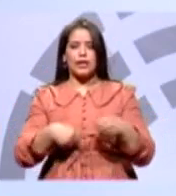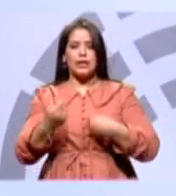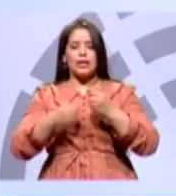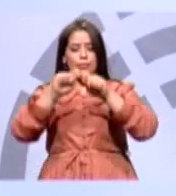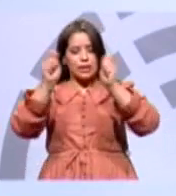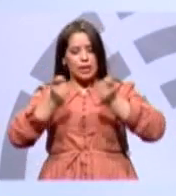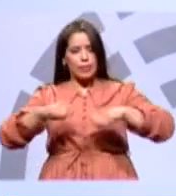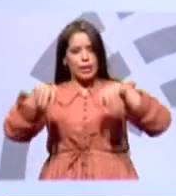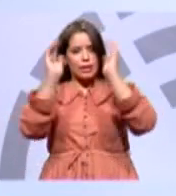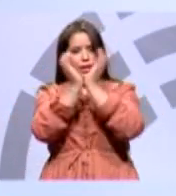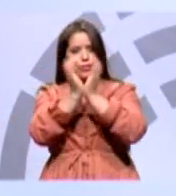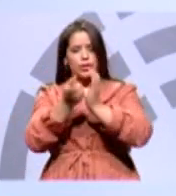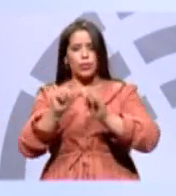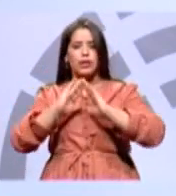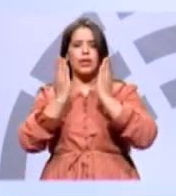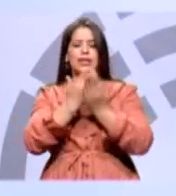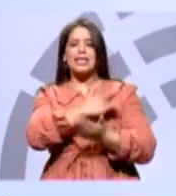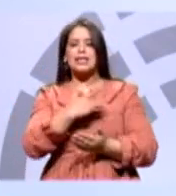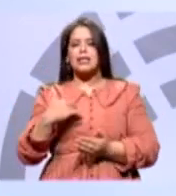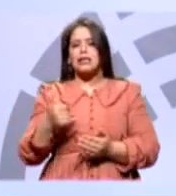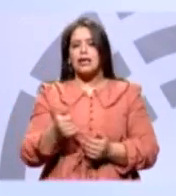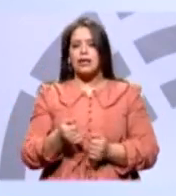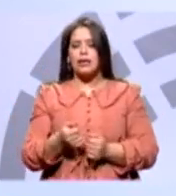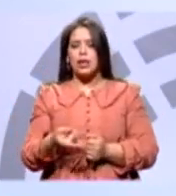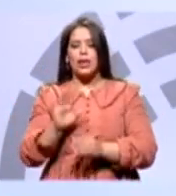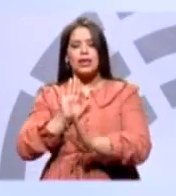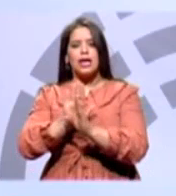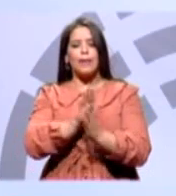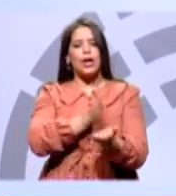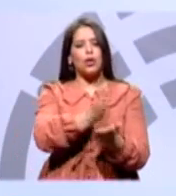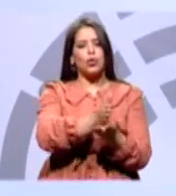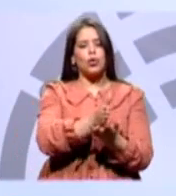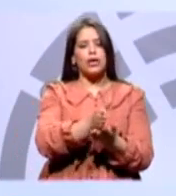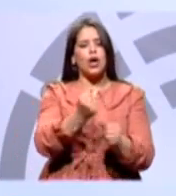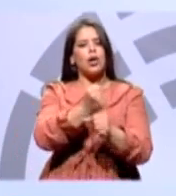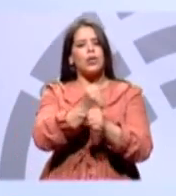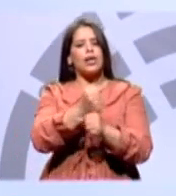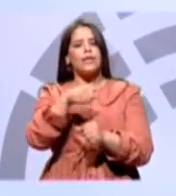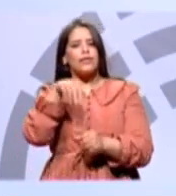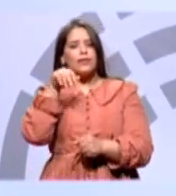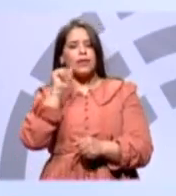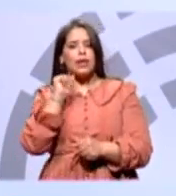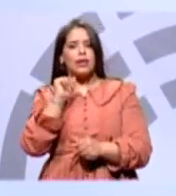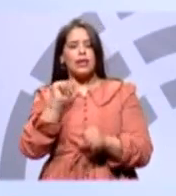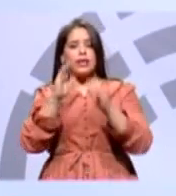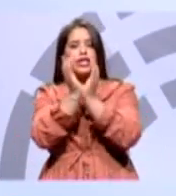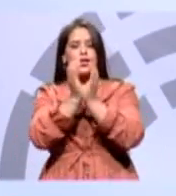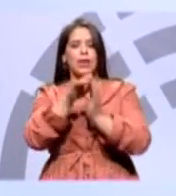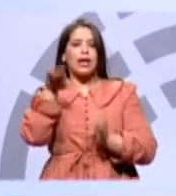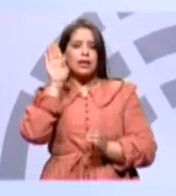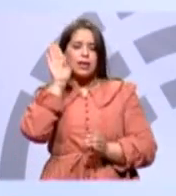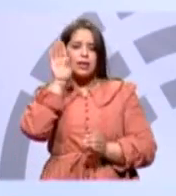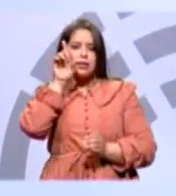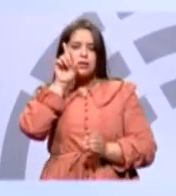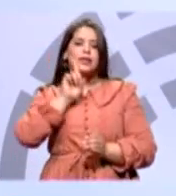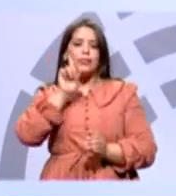الاجتماعيه وتعميم التغطيه الصحيه والعمل على دعم الحقوق والوظائف الاجتماعيه للمراه والاسره في المجال